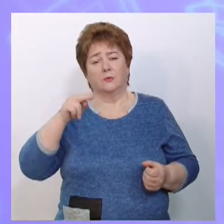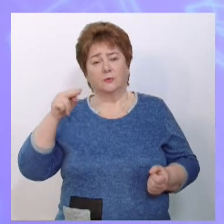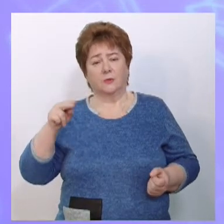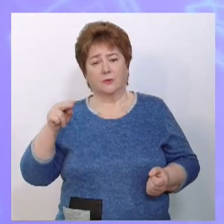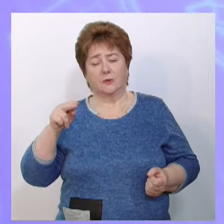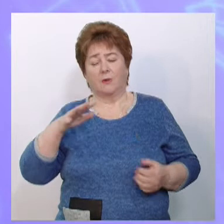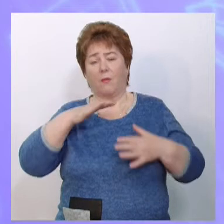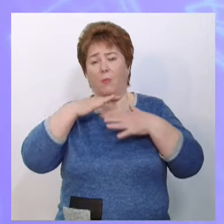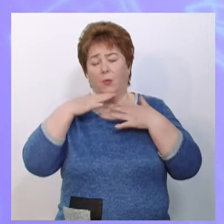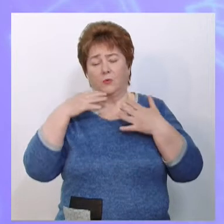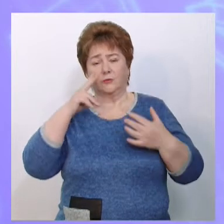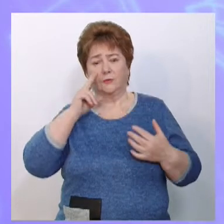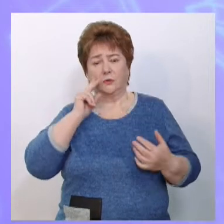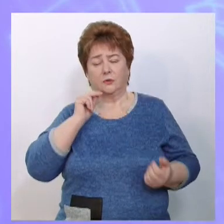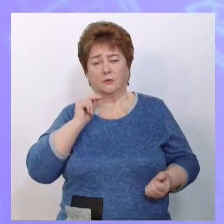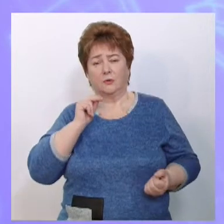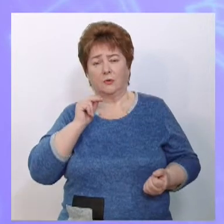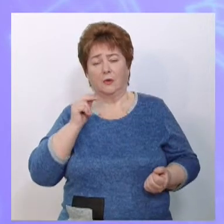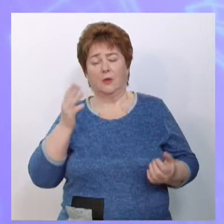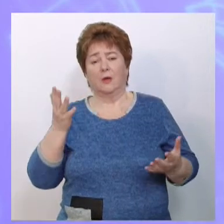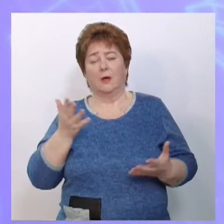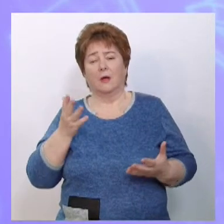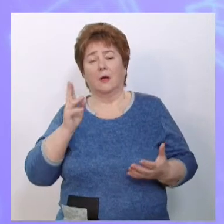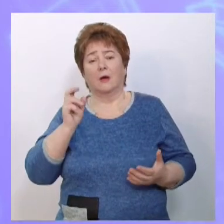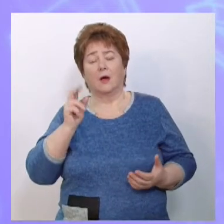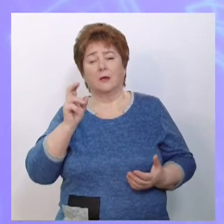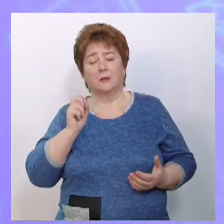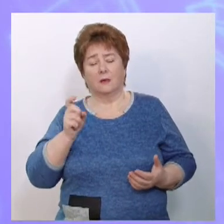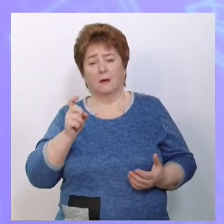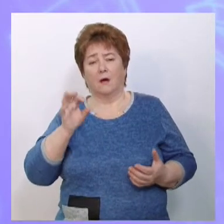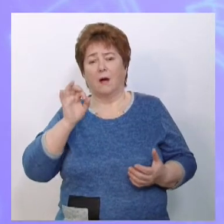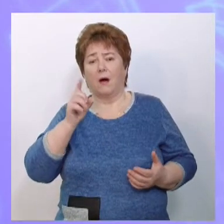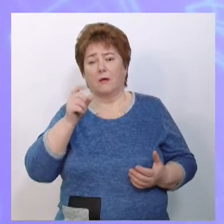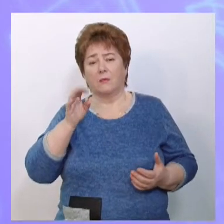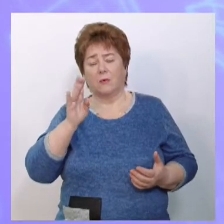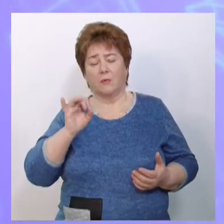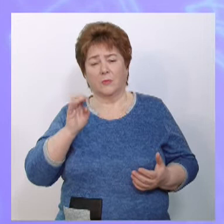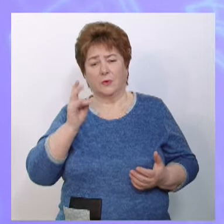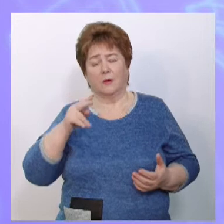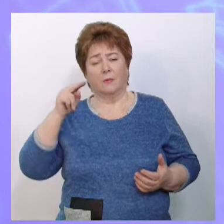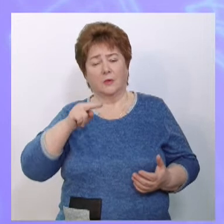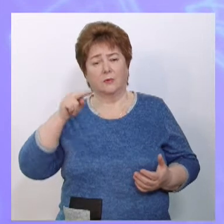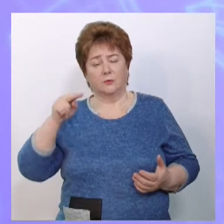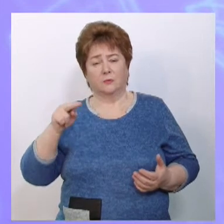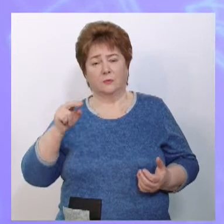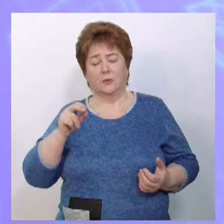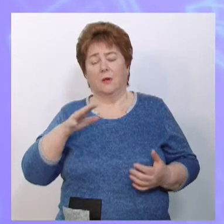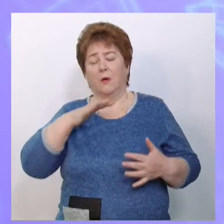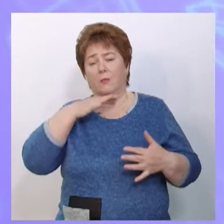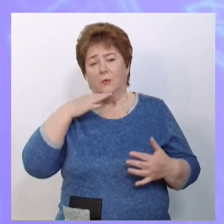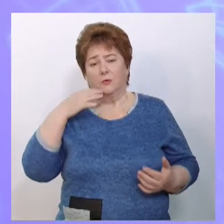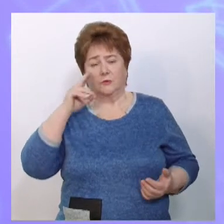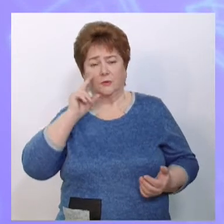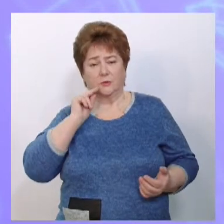падеж. Множественное число. Каких? Огромных. Предложный падеж.